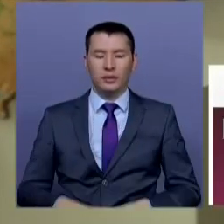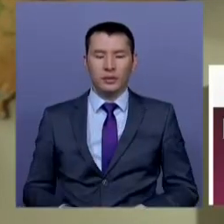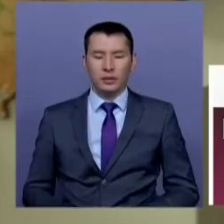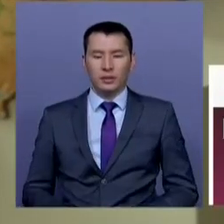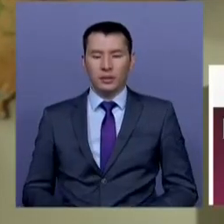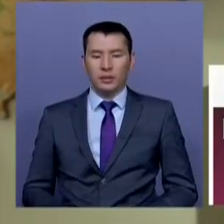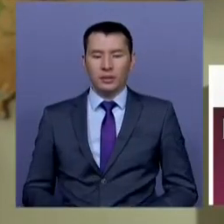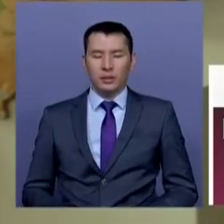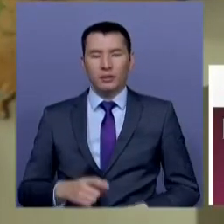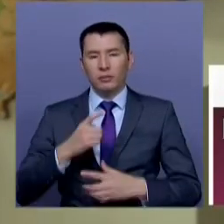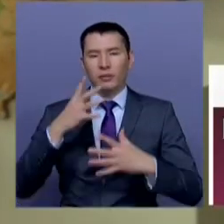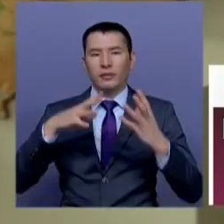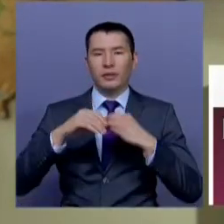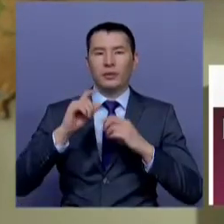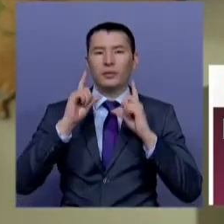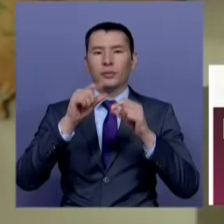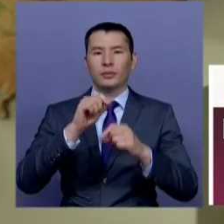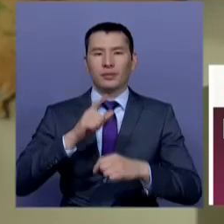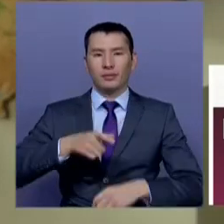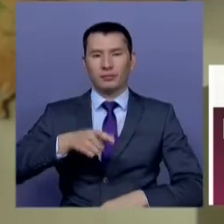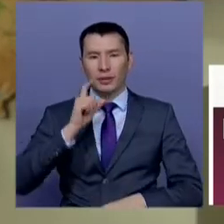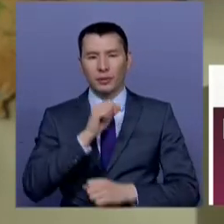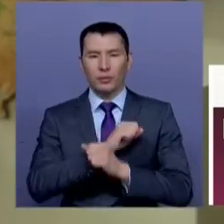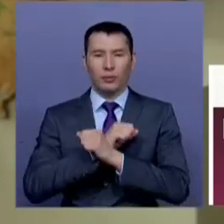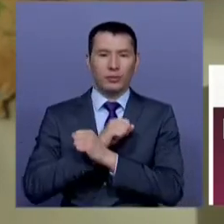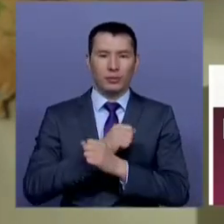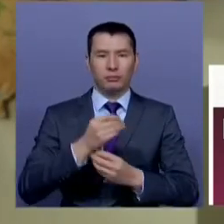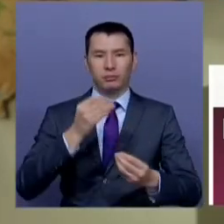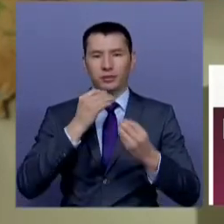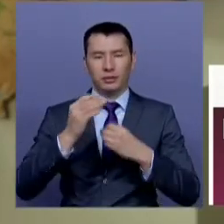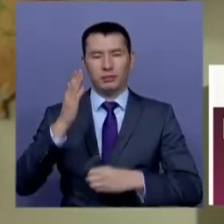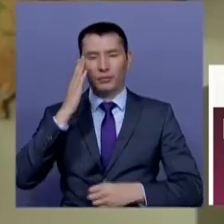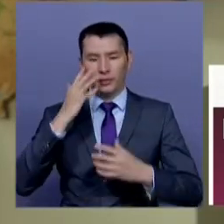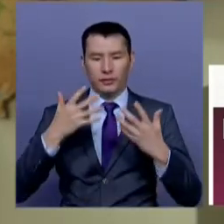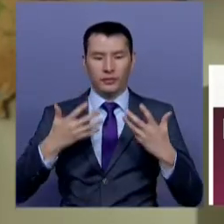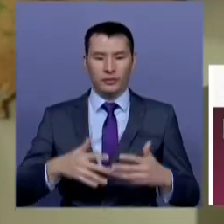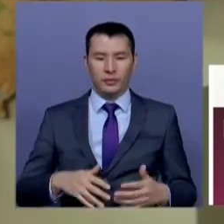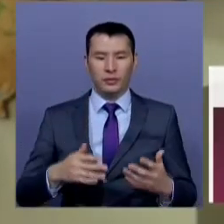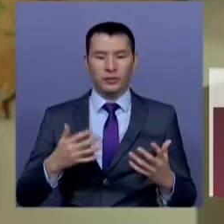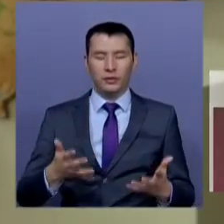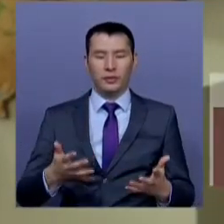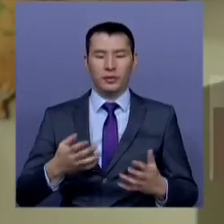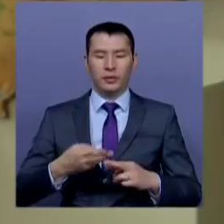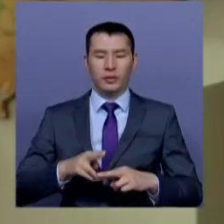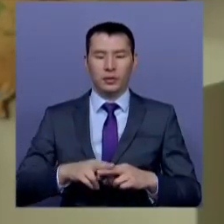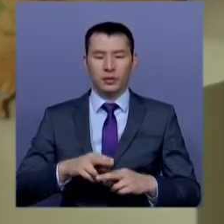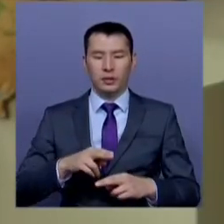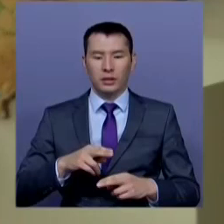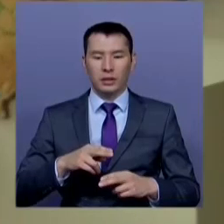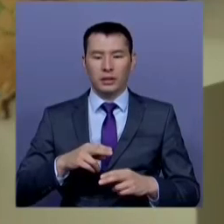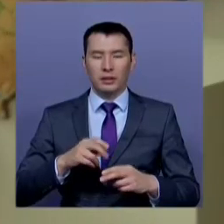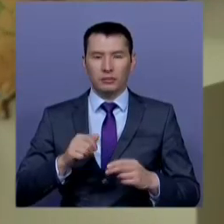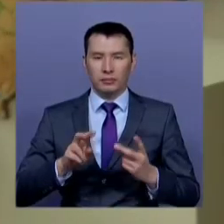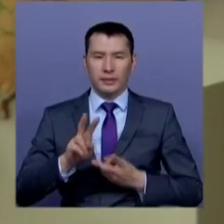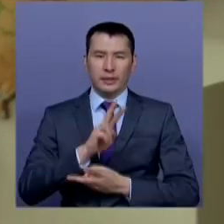покушать, выпить, отдохнуть или, скажем так, поспать и вернуться. Поэтому мы хотим уйти от этой идеологии и